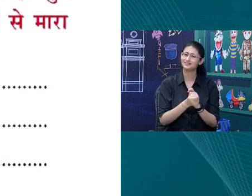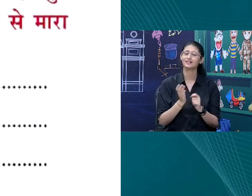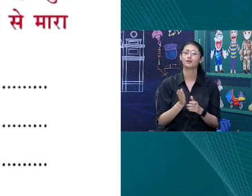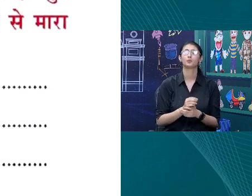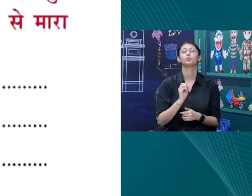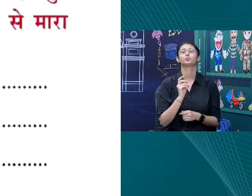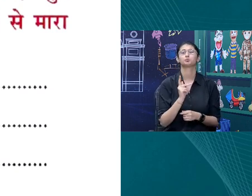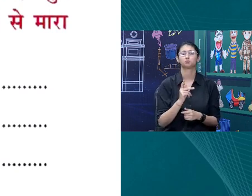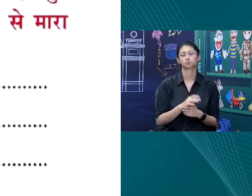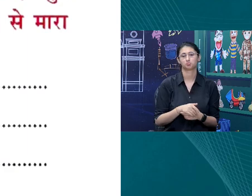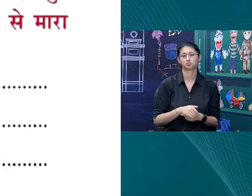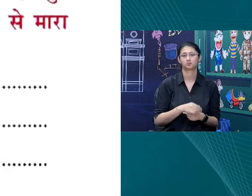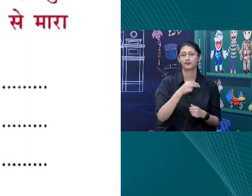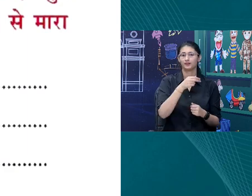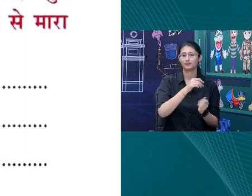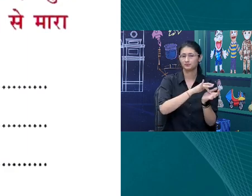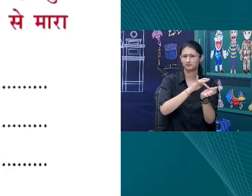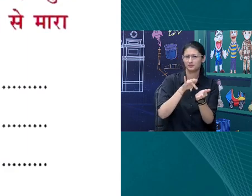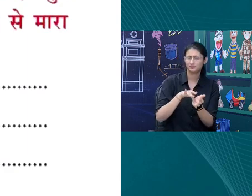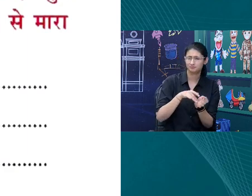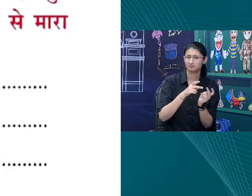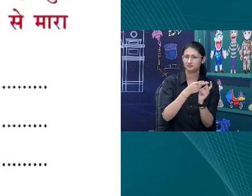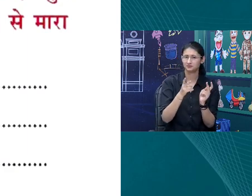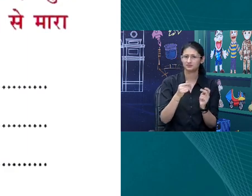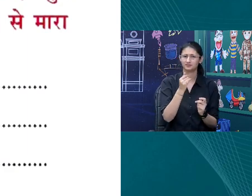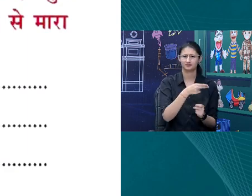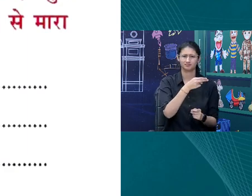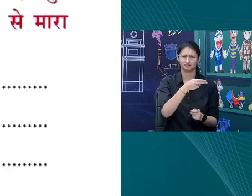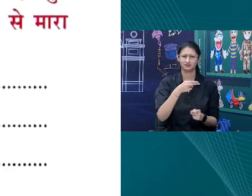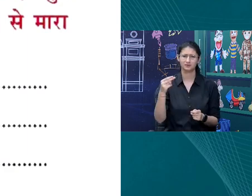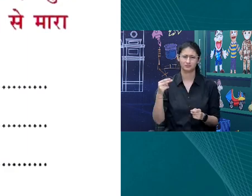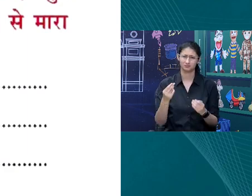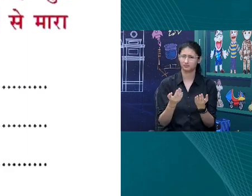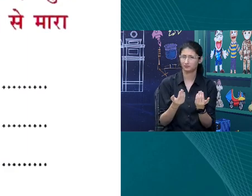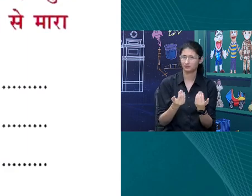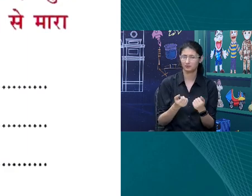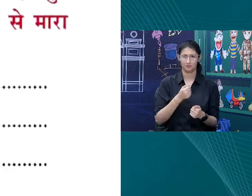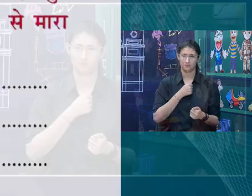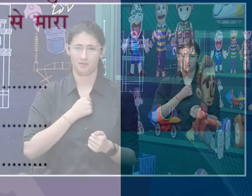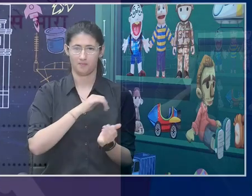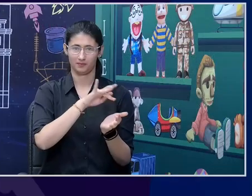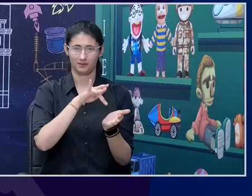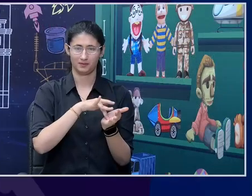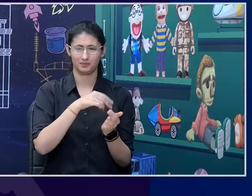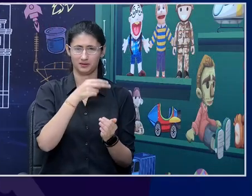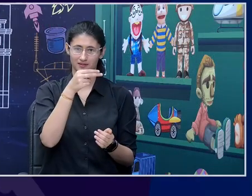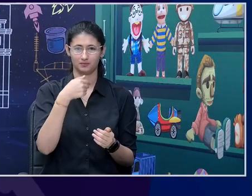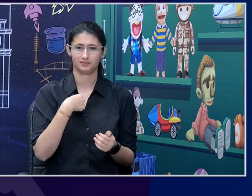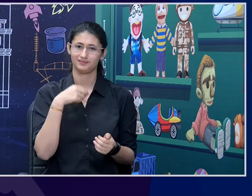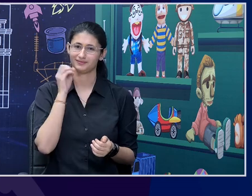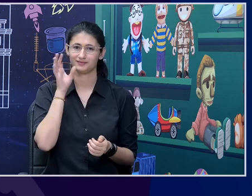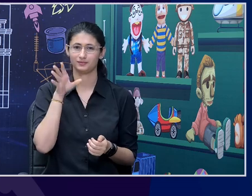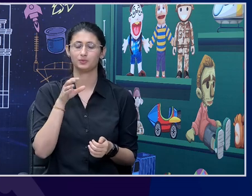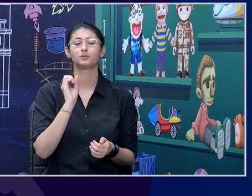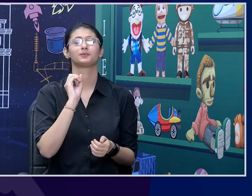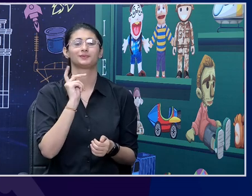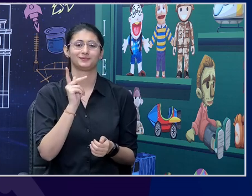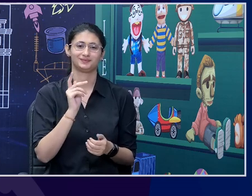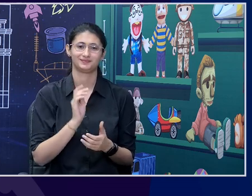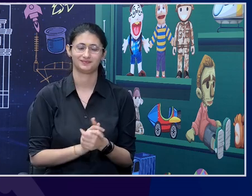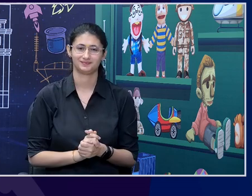अलग-अलग नाम हो सकते हैं तो मैंने अपने kshetriyata के हिसाब से जो बताया मुझे सही है